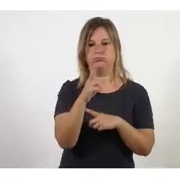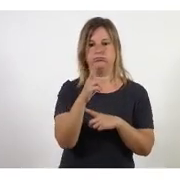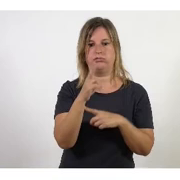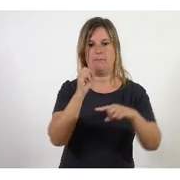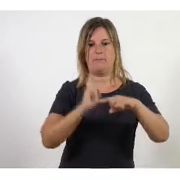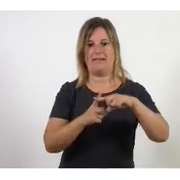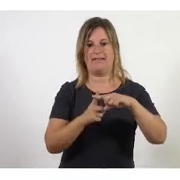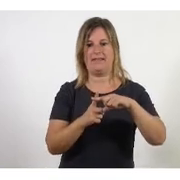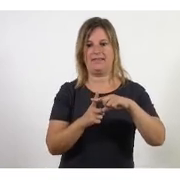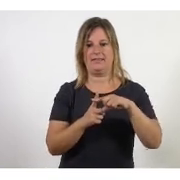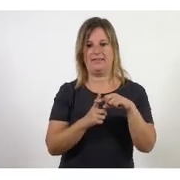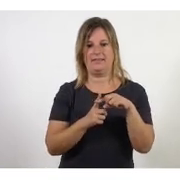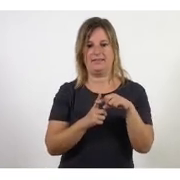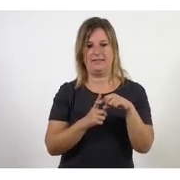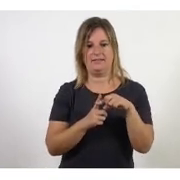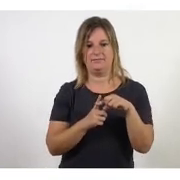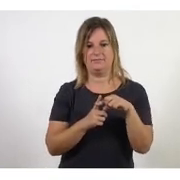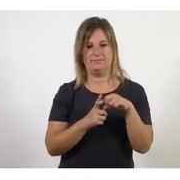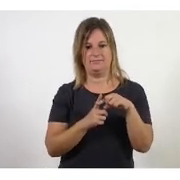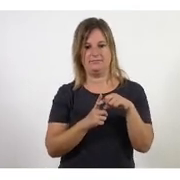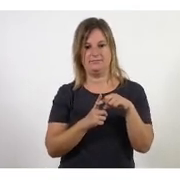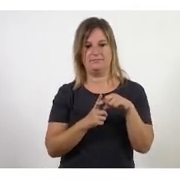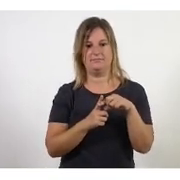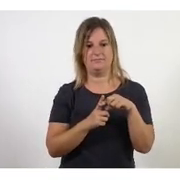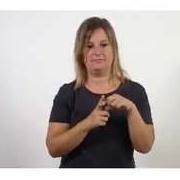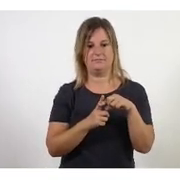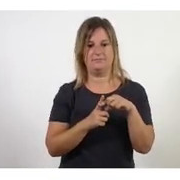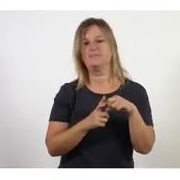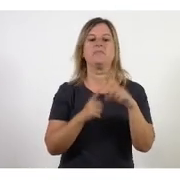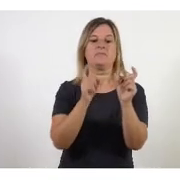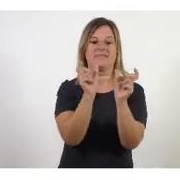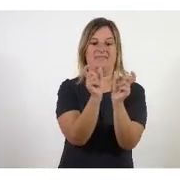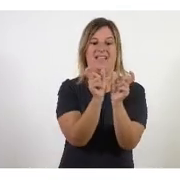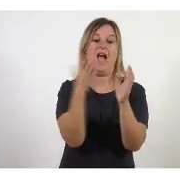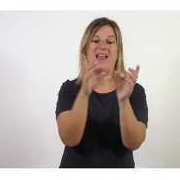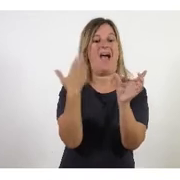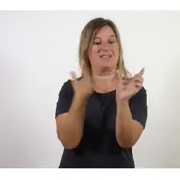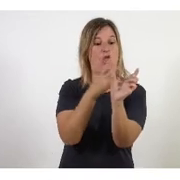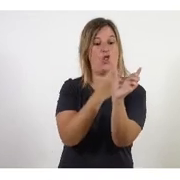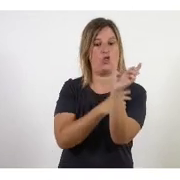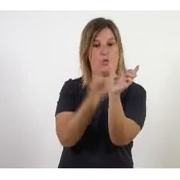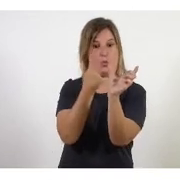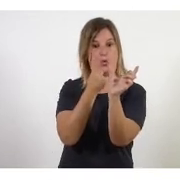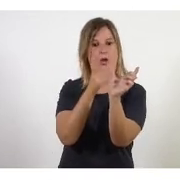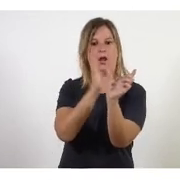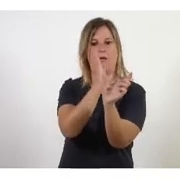la meitat, hem fet una tisorada. I aquesta cua, li direm cua, que em sobra, la selecciono i l'esborro.